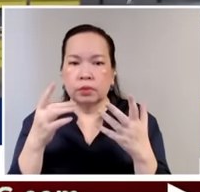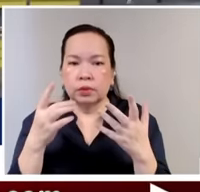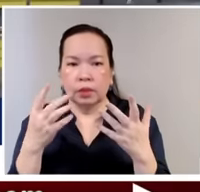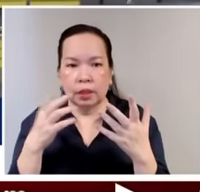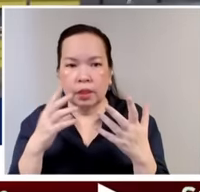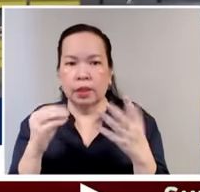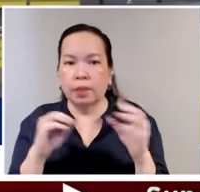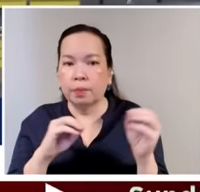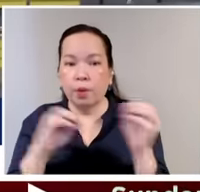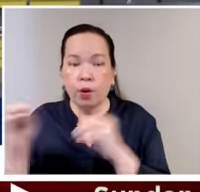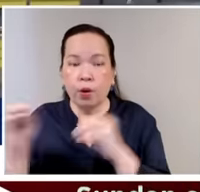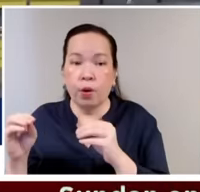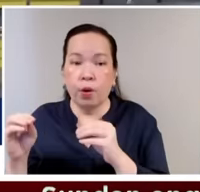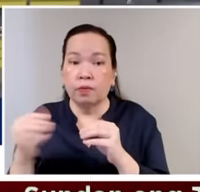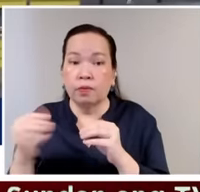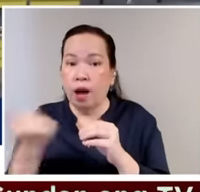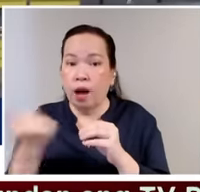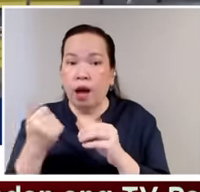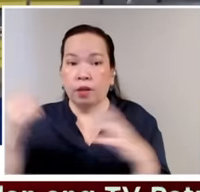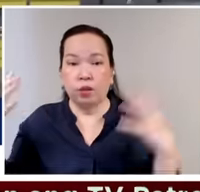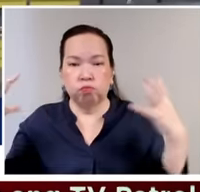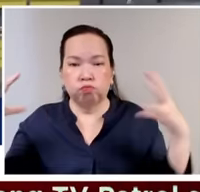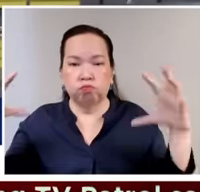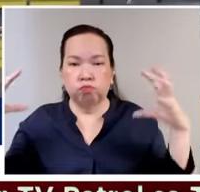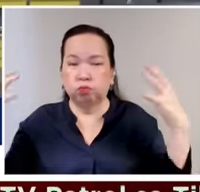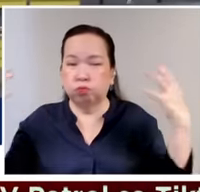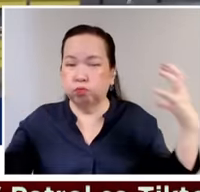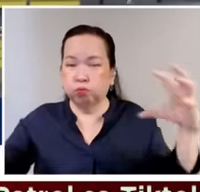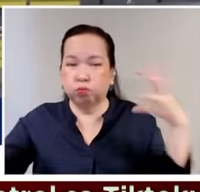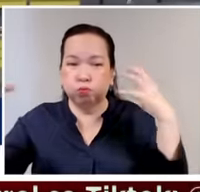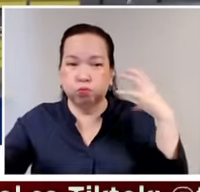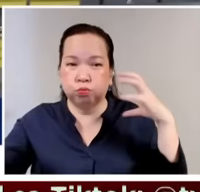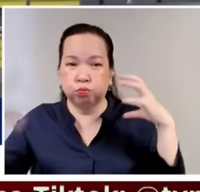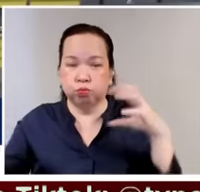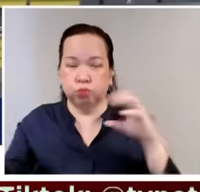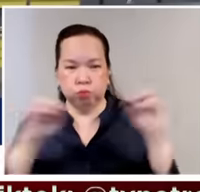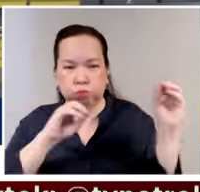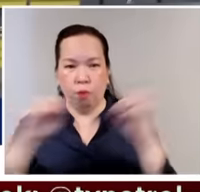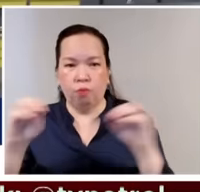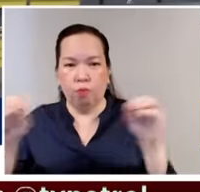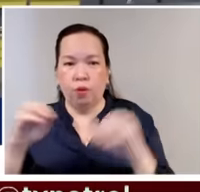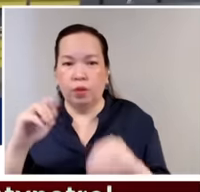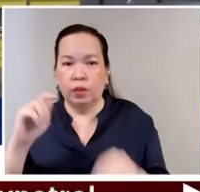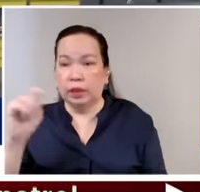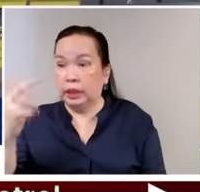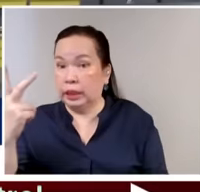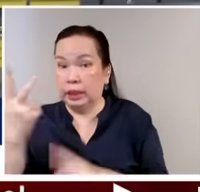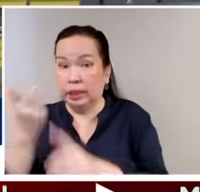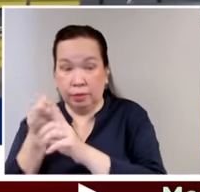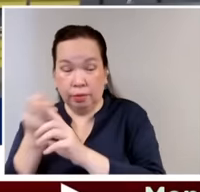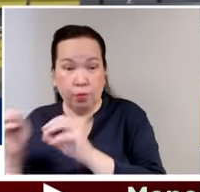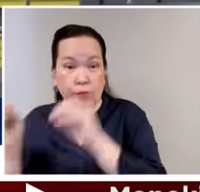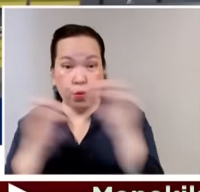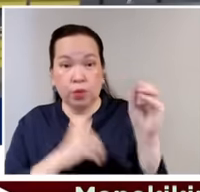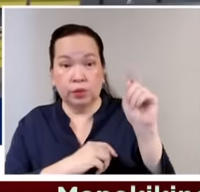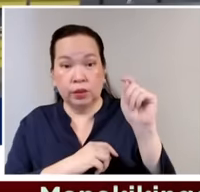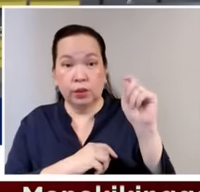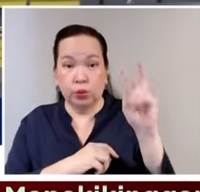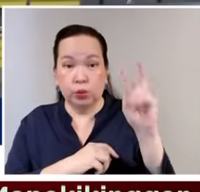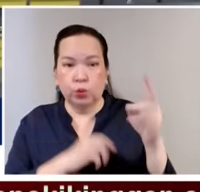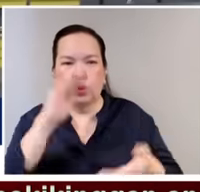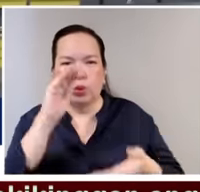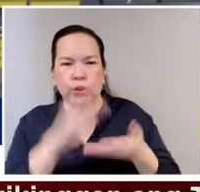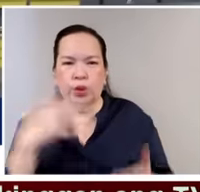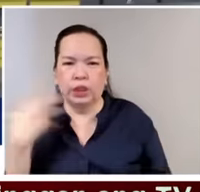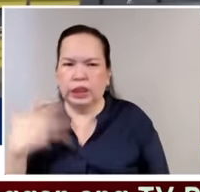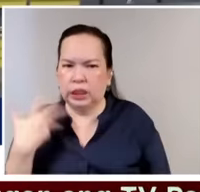mga industrial fan coolers mula dito sa Naiya Terminal 3 papunta sa Naiya Terminal 2 para mabawasan ang